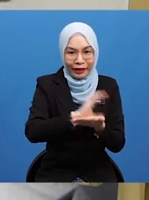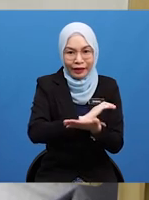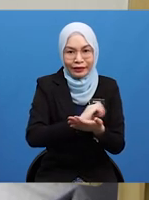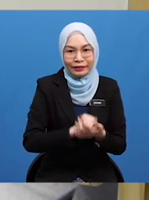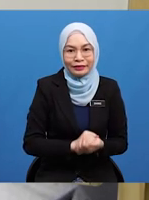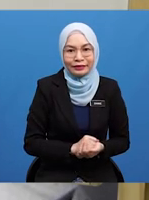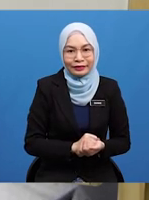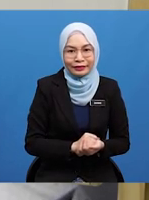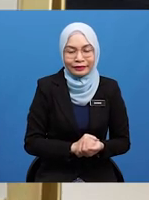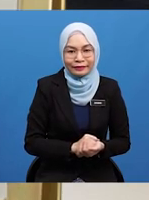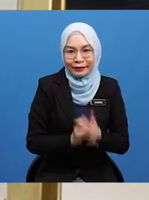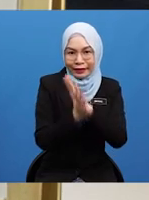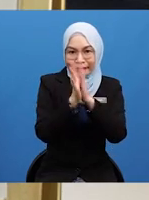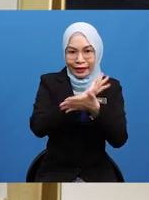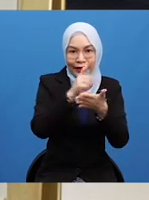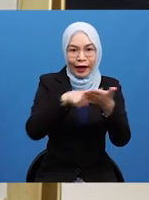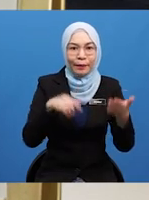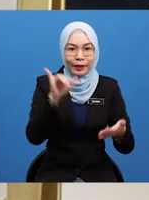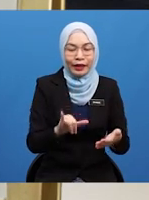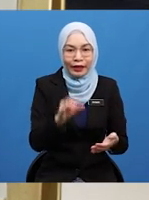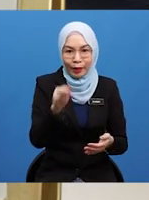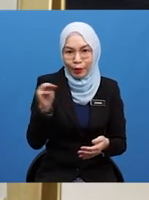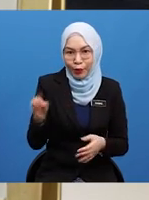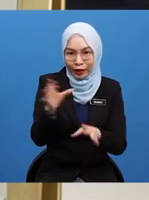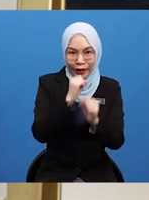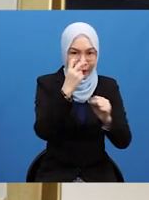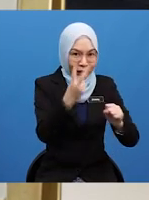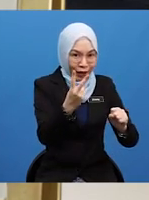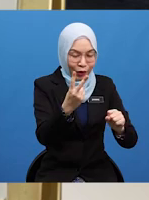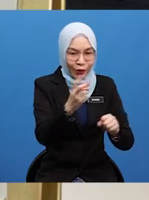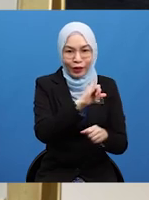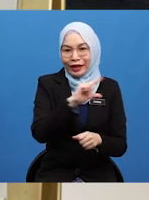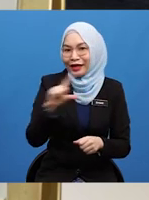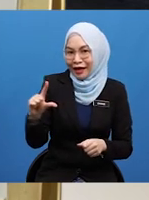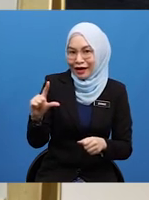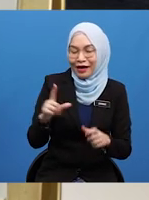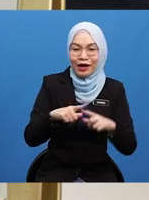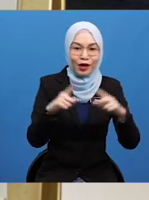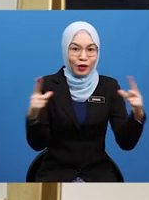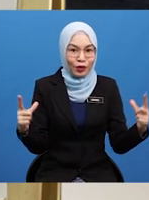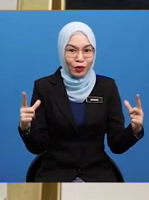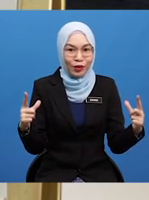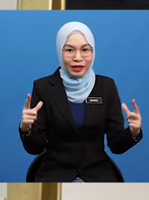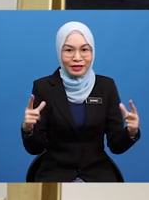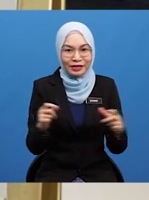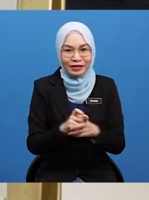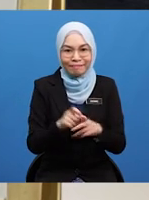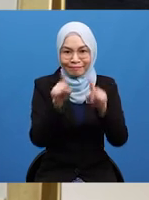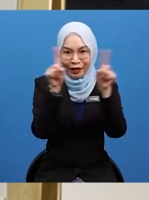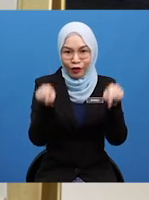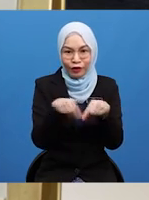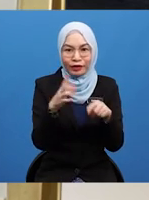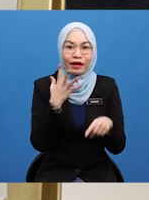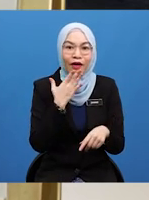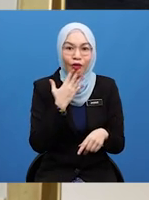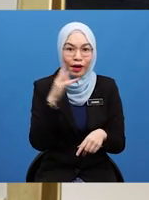kad. Jadi, apa yang murid-murid dapat perhatikan ialah luas kotak yang berwarna kuning itu